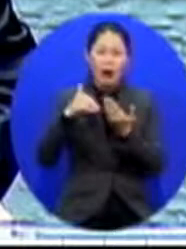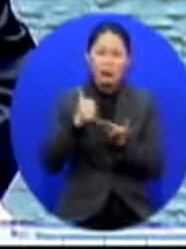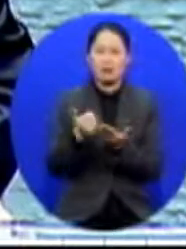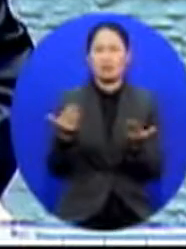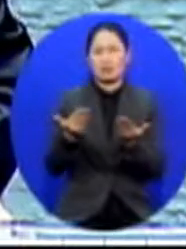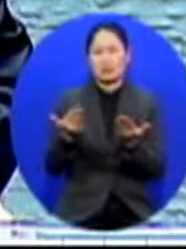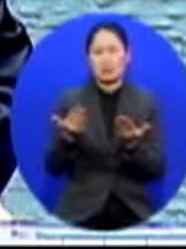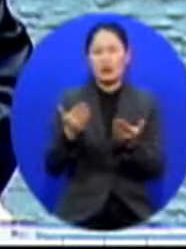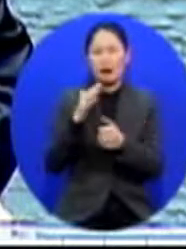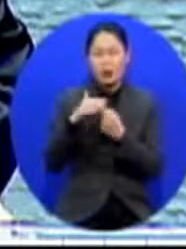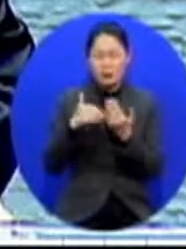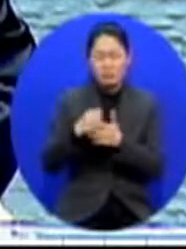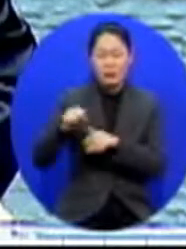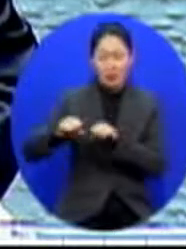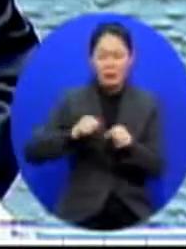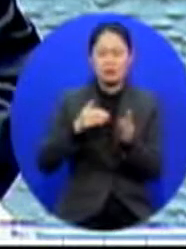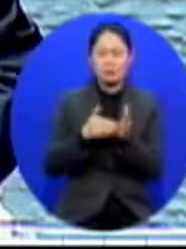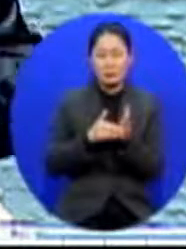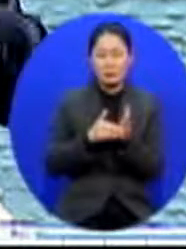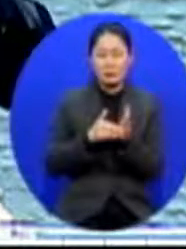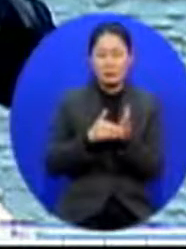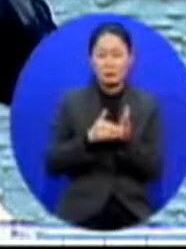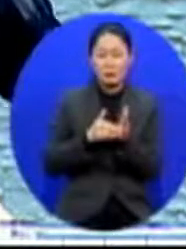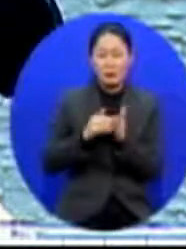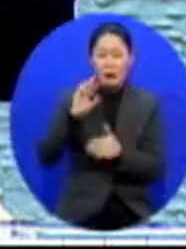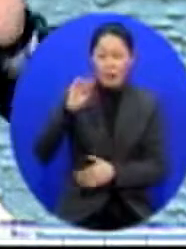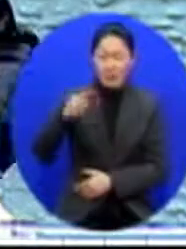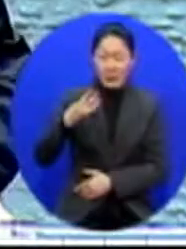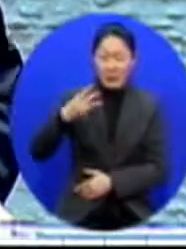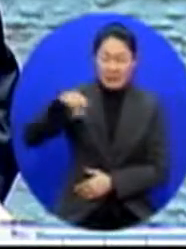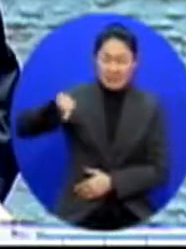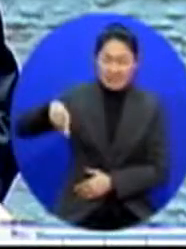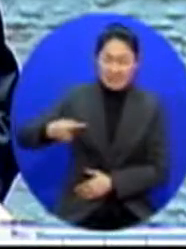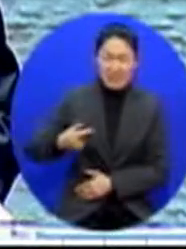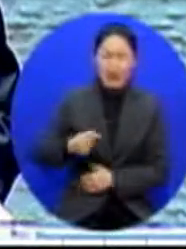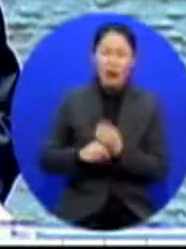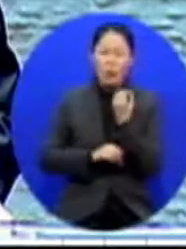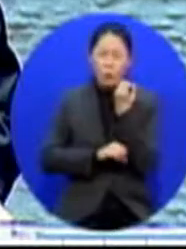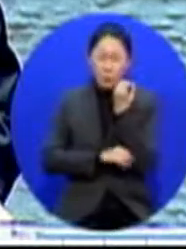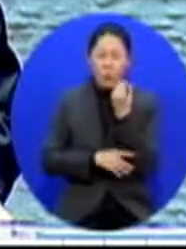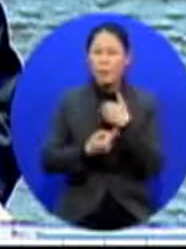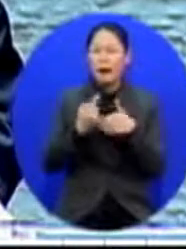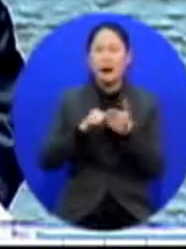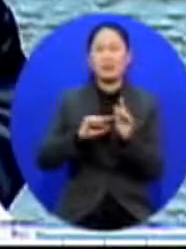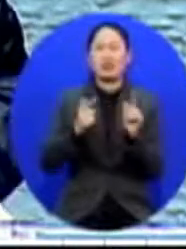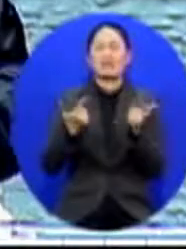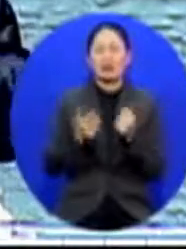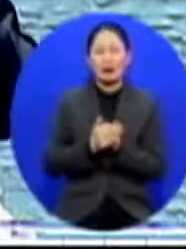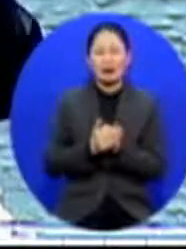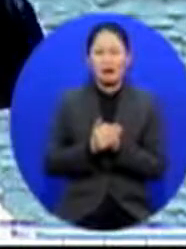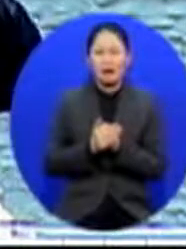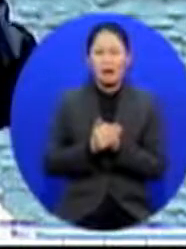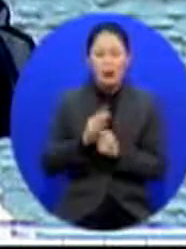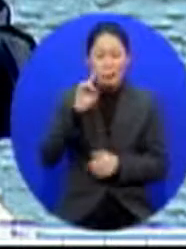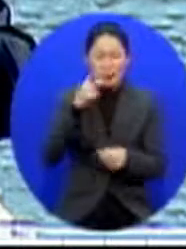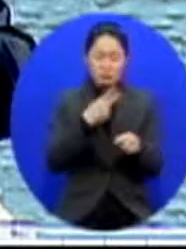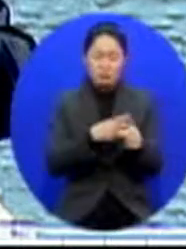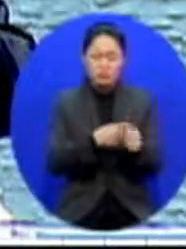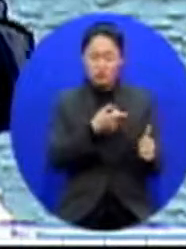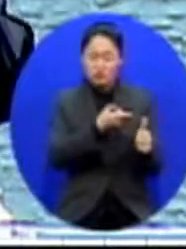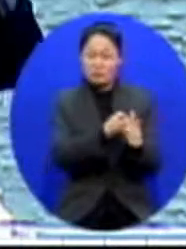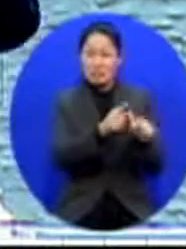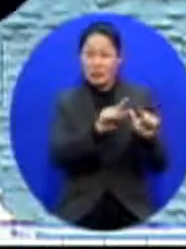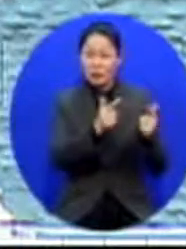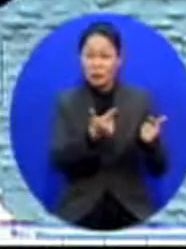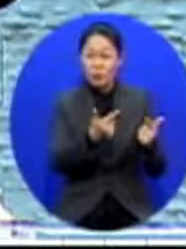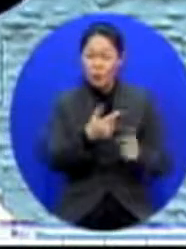거죠 펠릭스 에 본 마음이 아니라 그 말이죠 사도 바울을 죽이지 않고